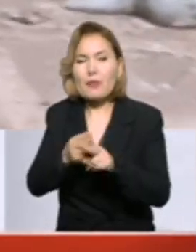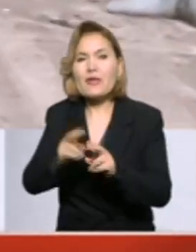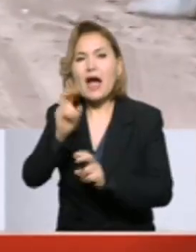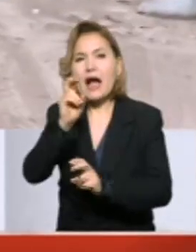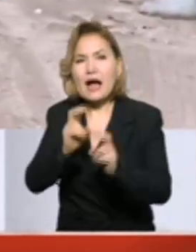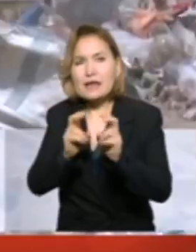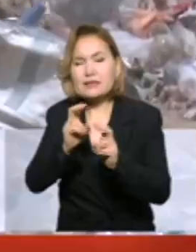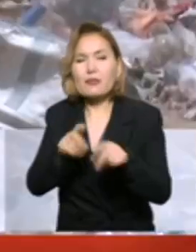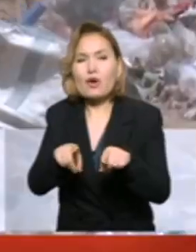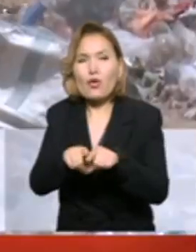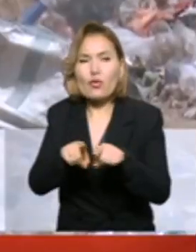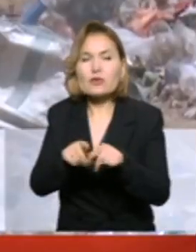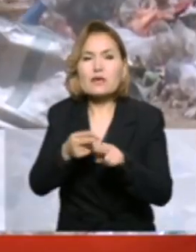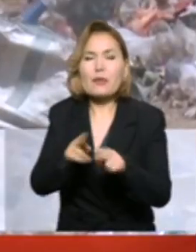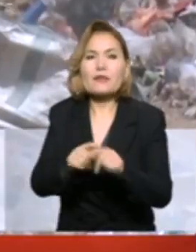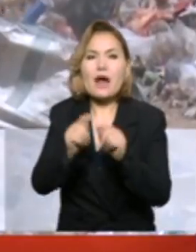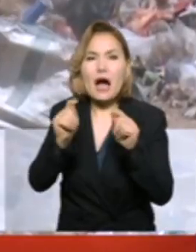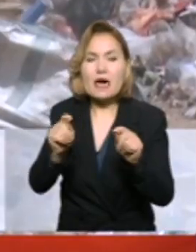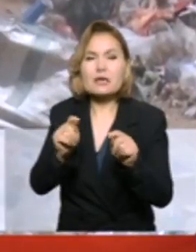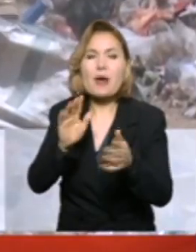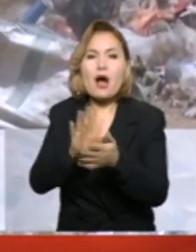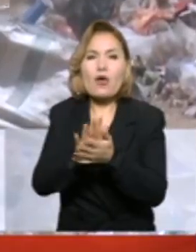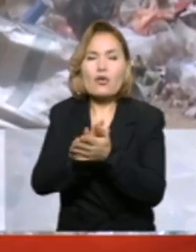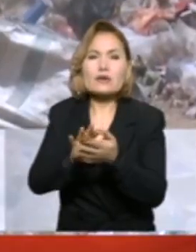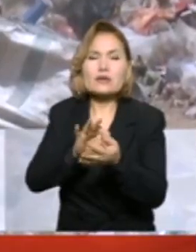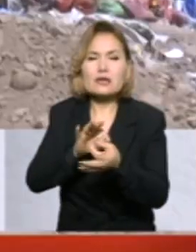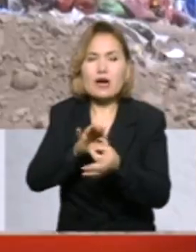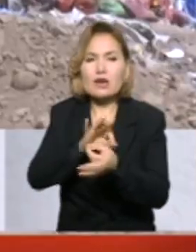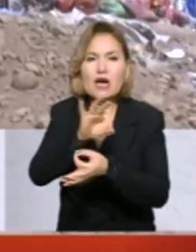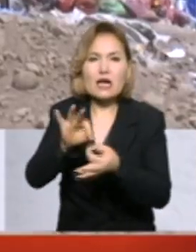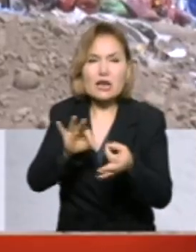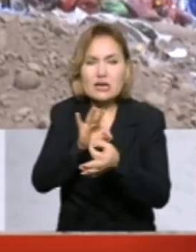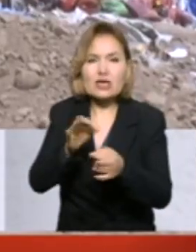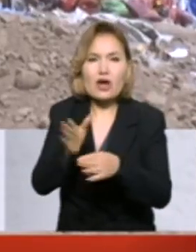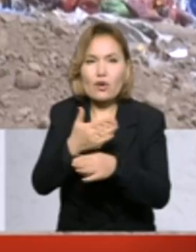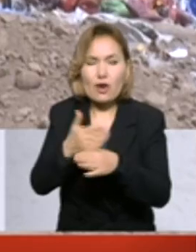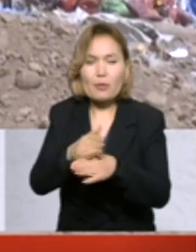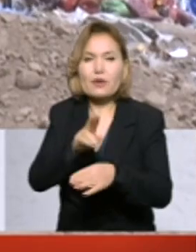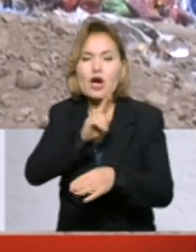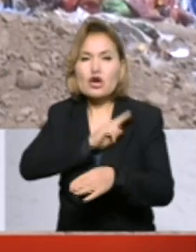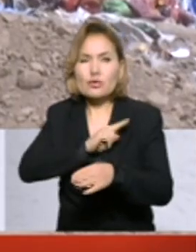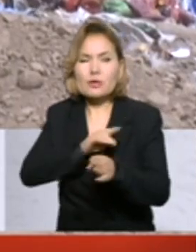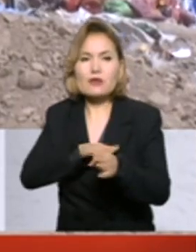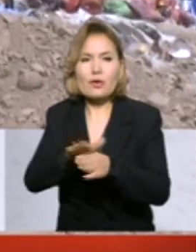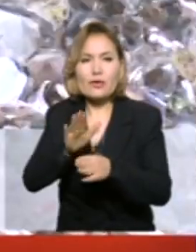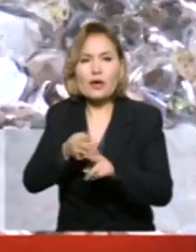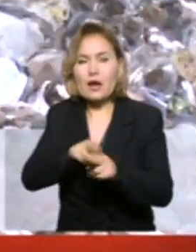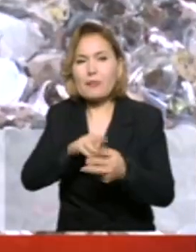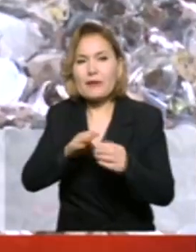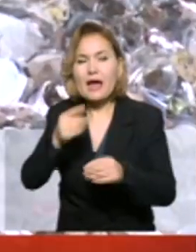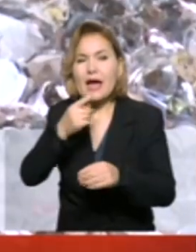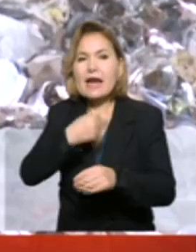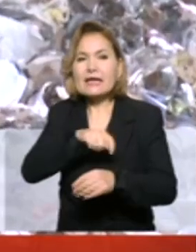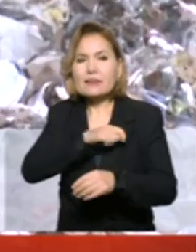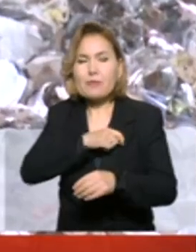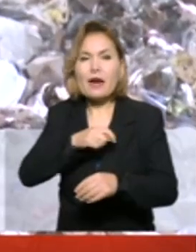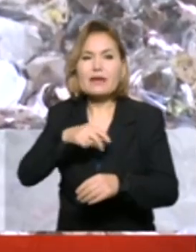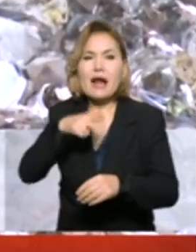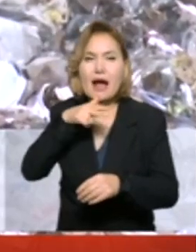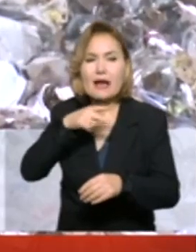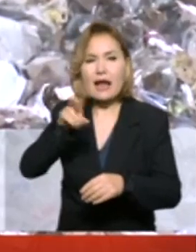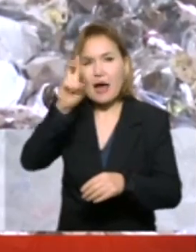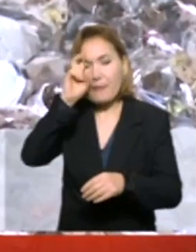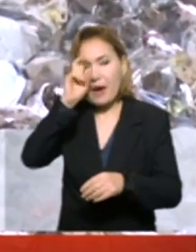болса, германиялықтар полигон салу үшін заманауи құрылыс материалдарын жеткізіп бермек. Мұнан бөлек Испания, Корея